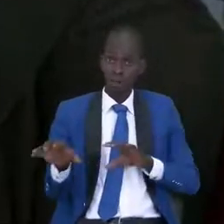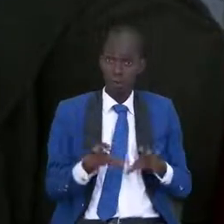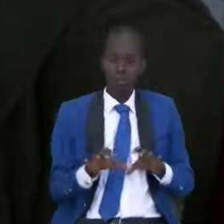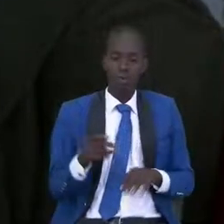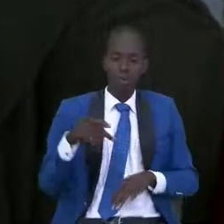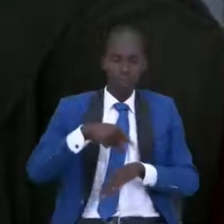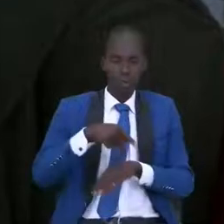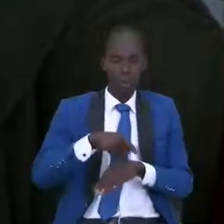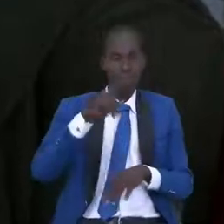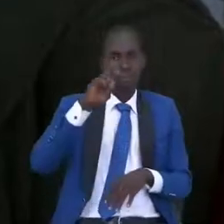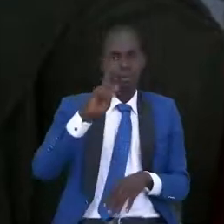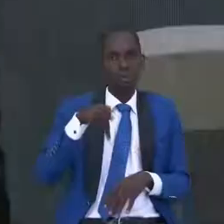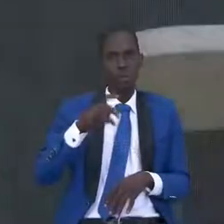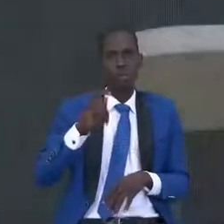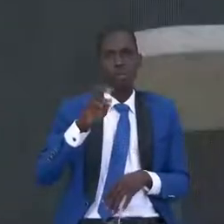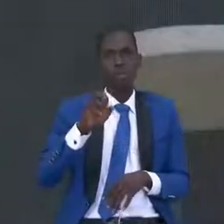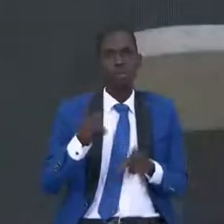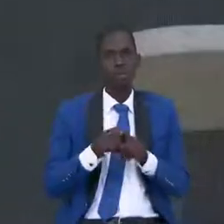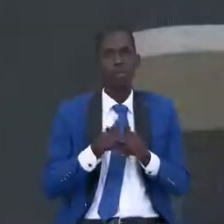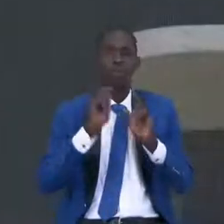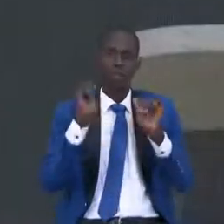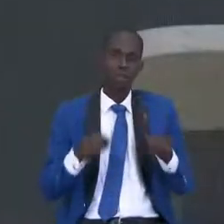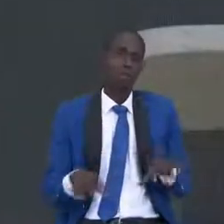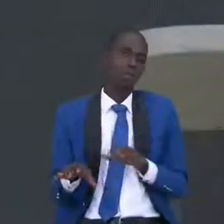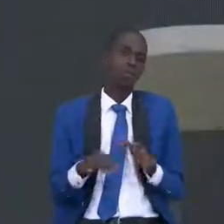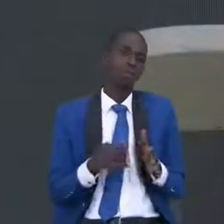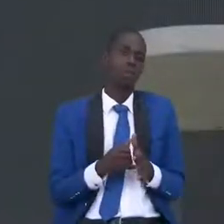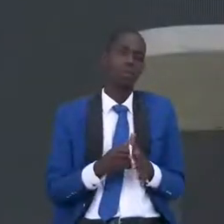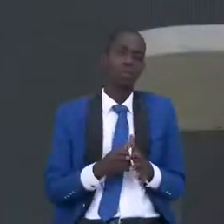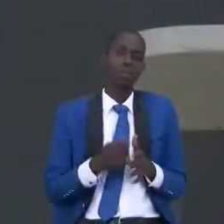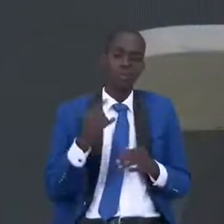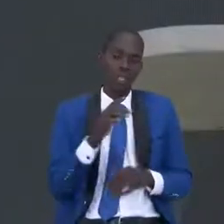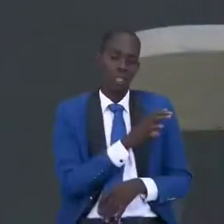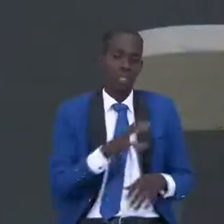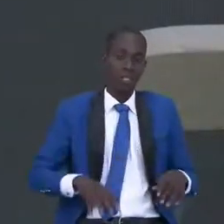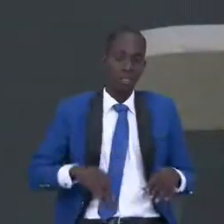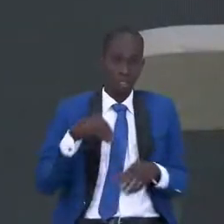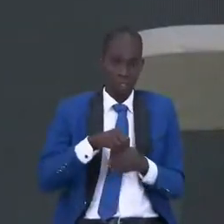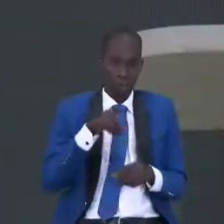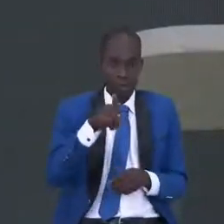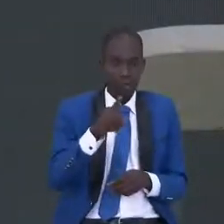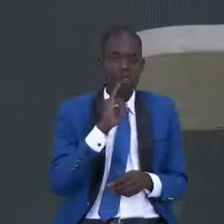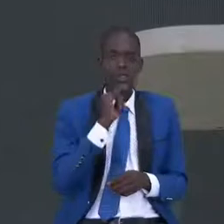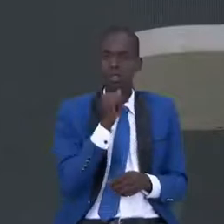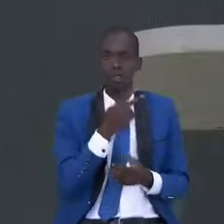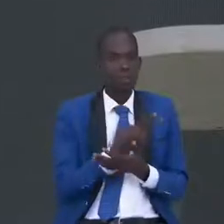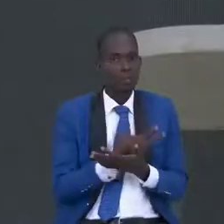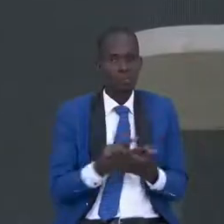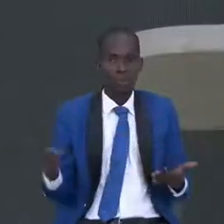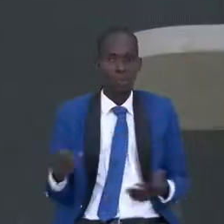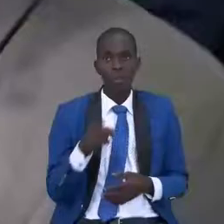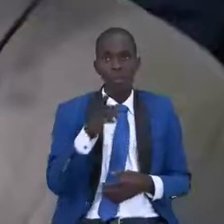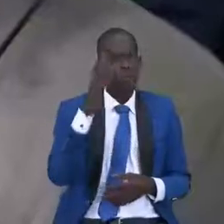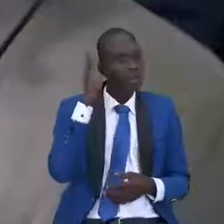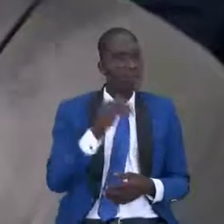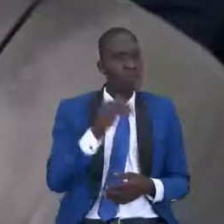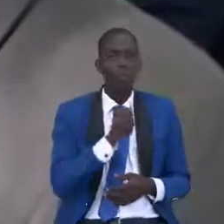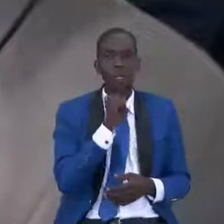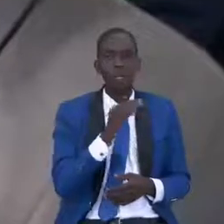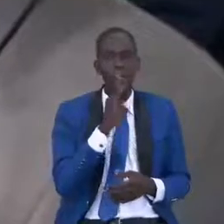faire. Le Christ qui vit en toi, il n'est pas quelqu'un qui échoue. Tu ne vas pas également